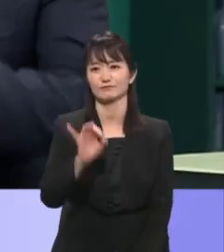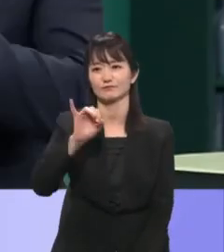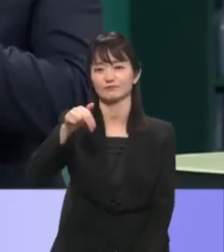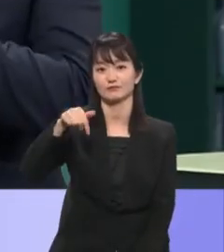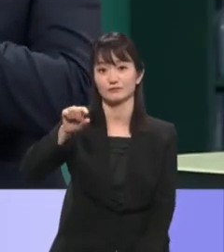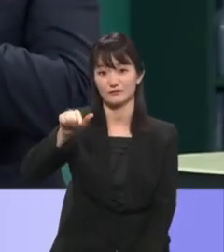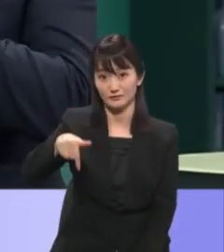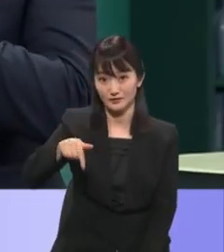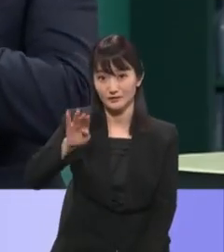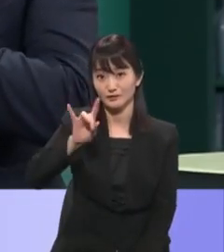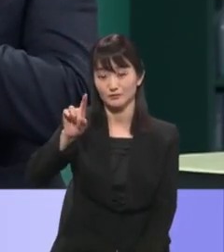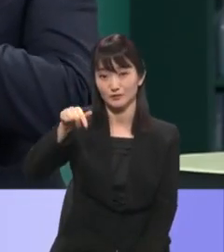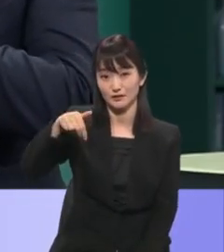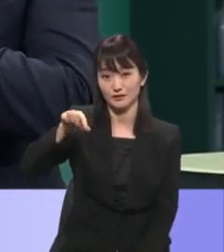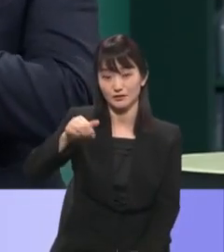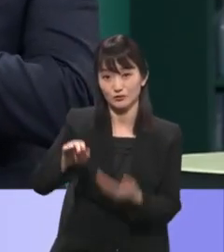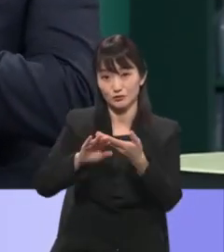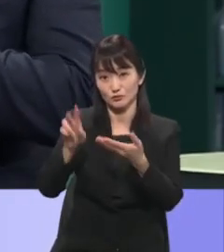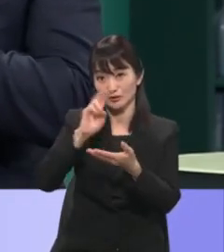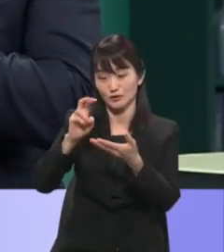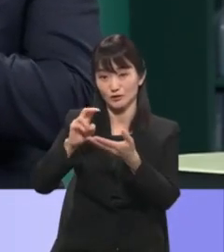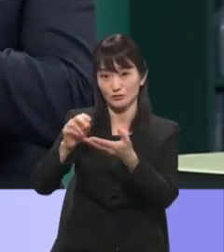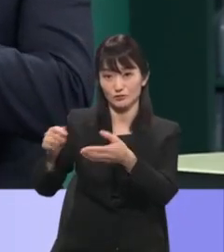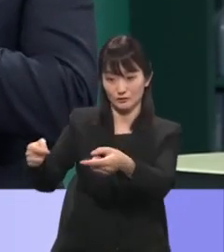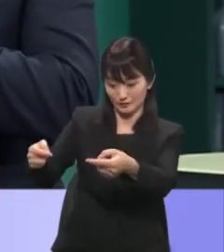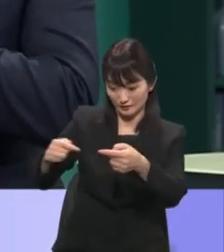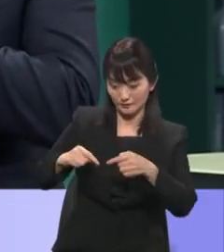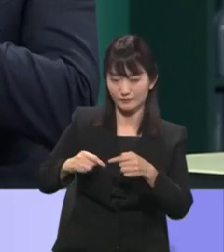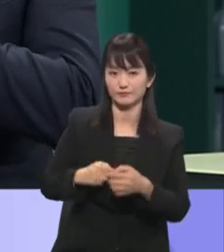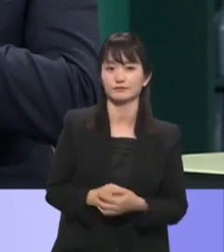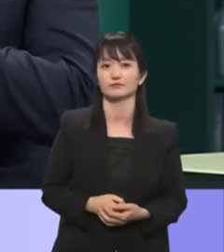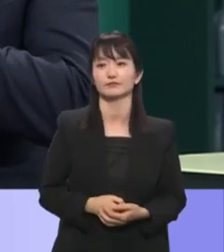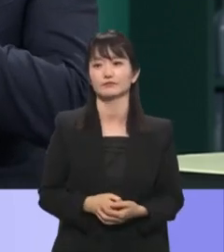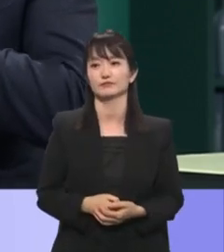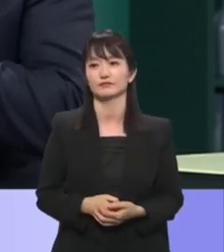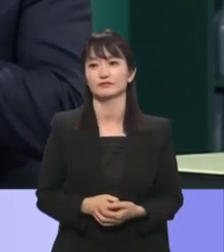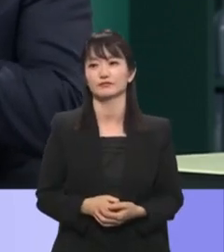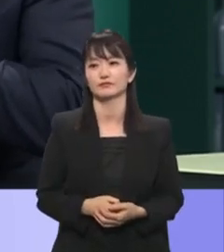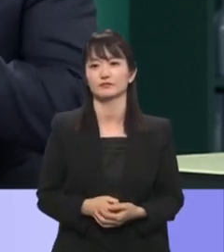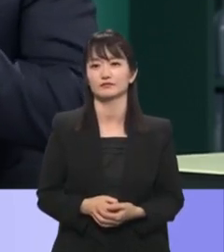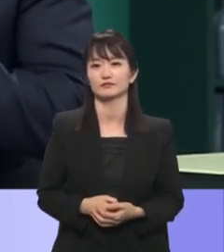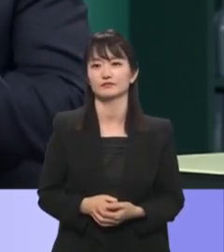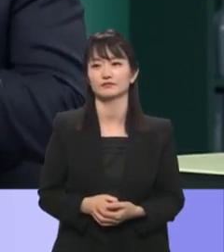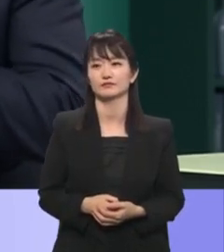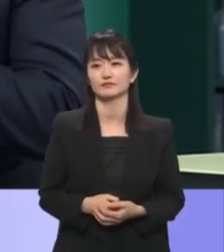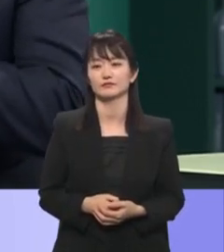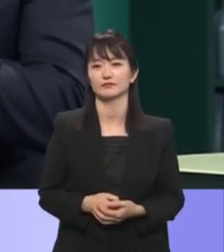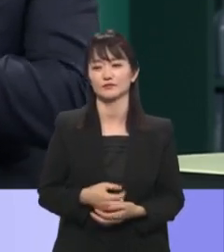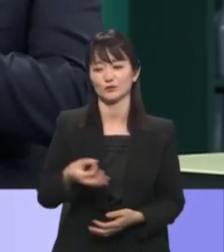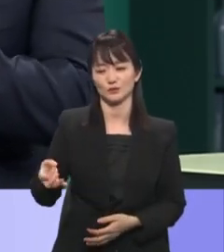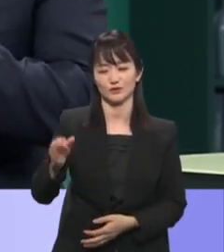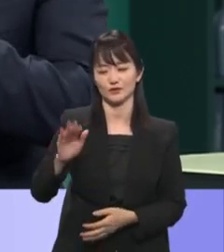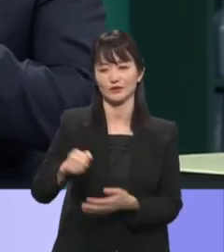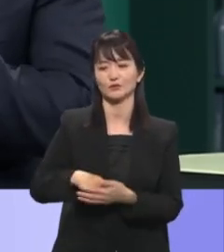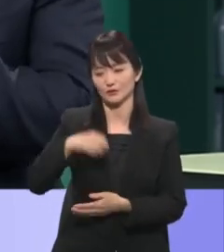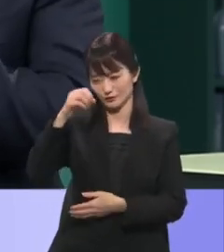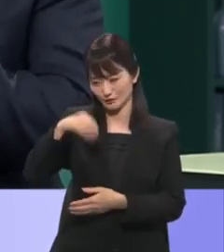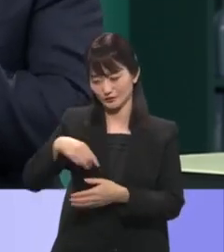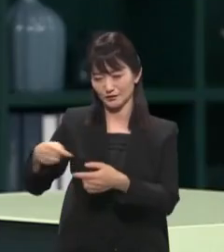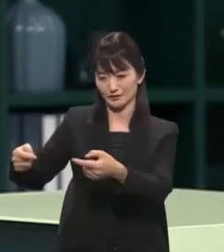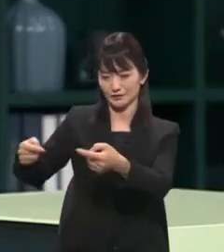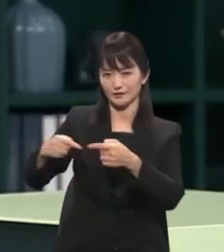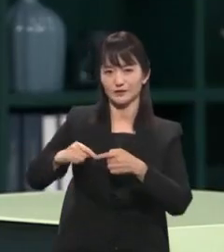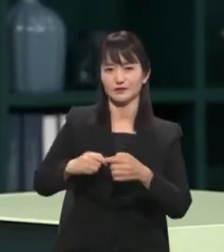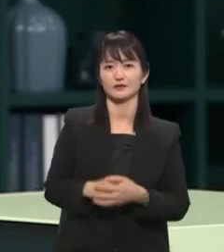백지영 씨, 뭐 그다음에 후배 가수들이 뭐 엄청 왔다는데요? 예, 그 출연 우정 출연 노 캐런티로 예. 김덕수